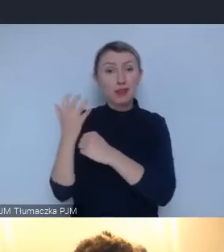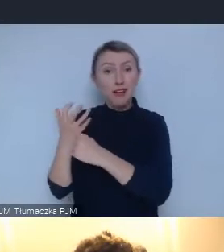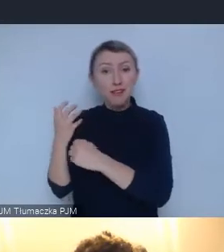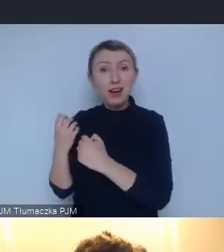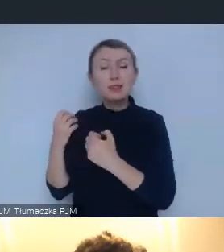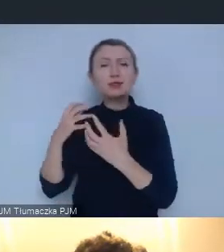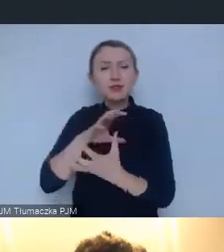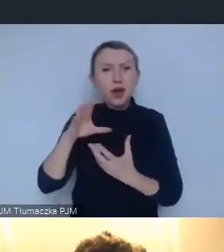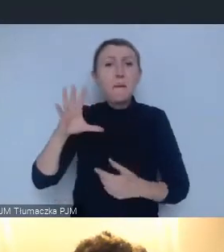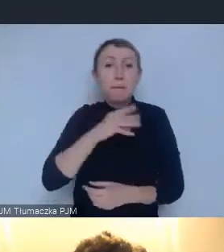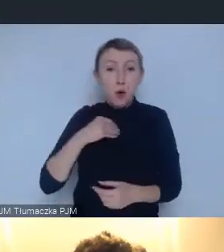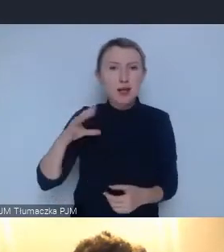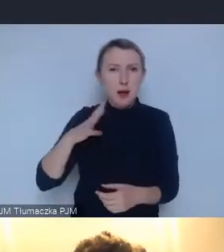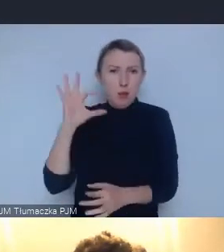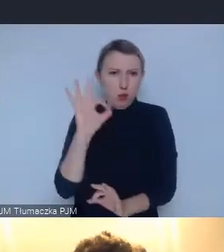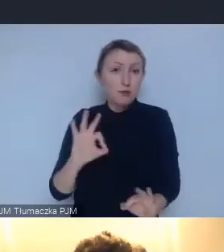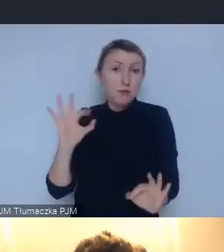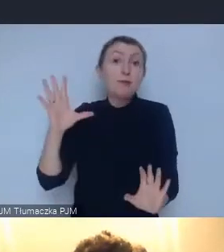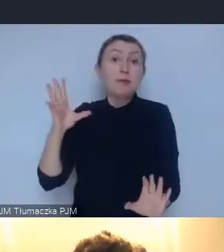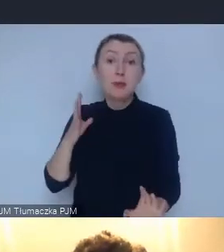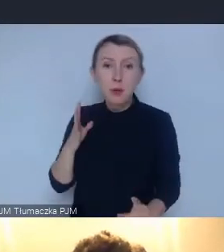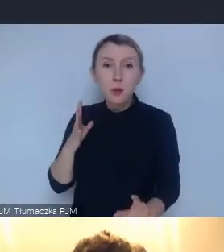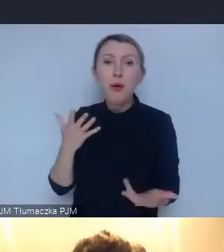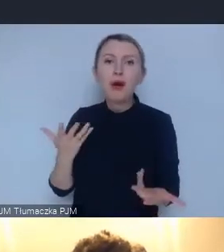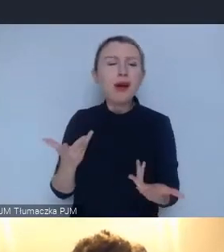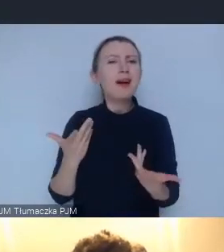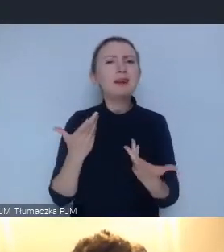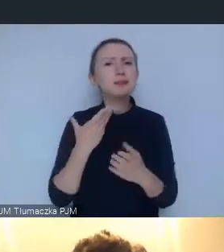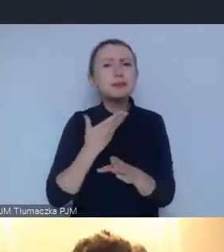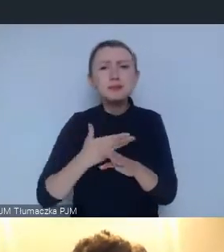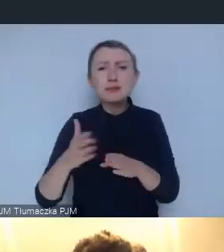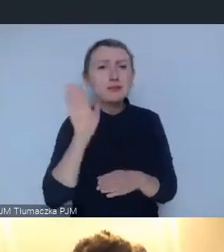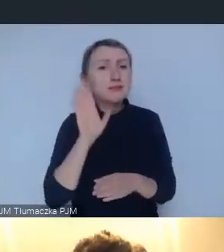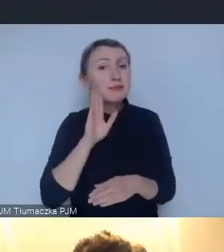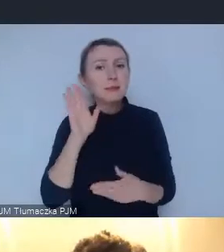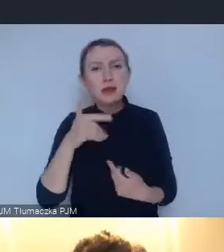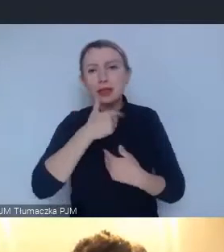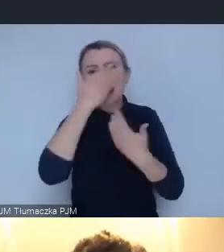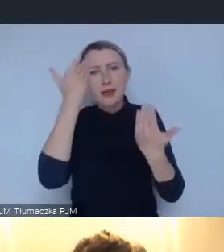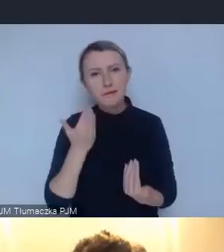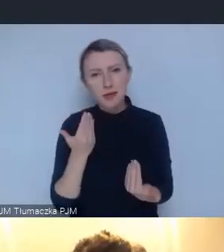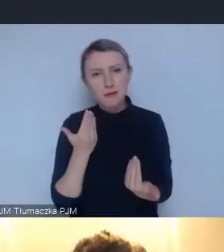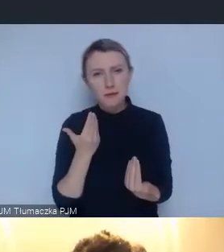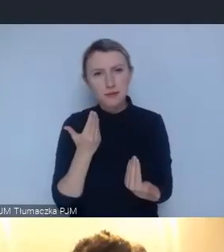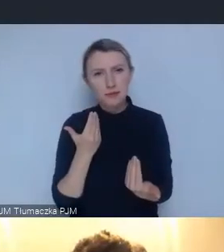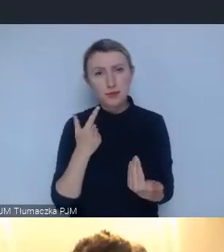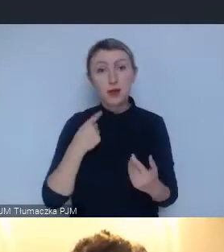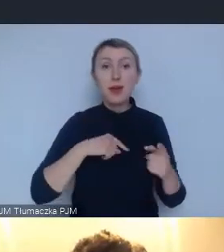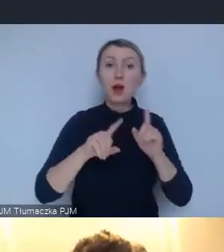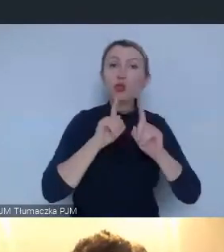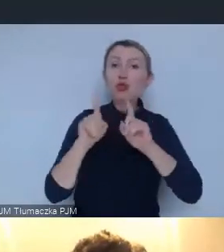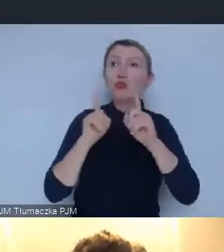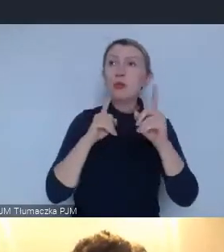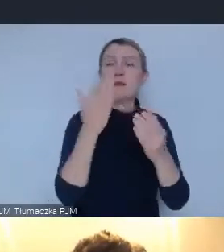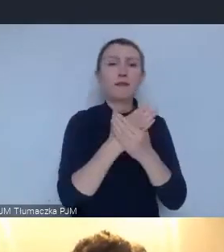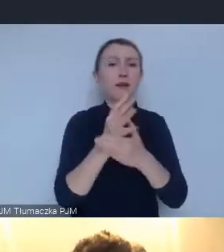miała szansę, miała, ale czy ją nadal będzie miała, to nie wiem, dlatego że rozmawiam z tymi przedsiębiorcami.